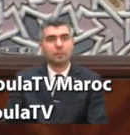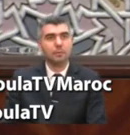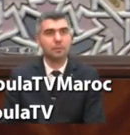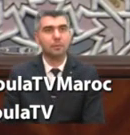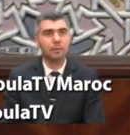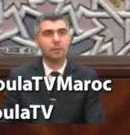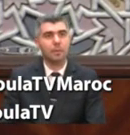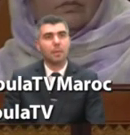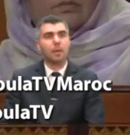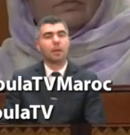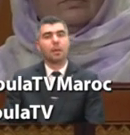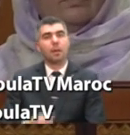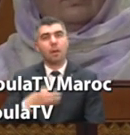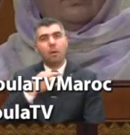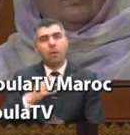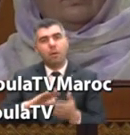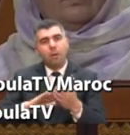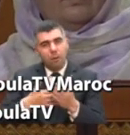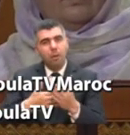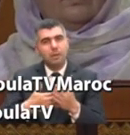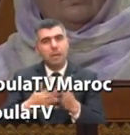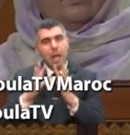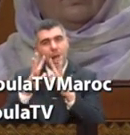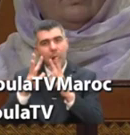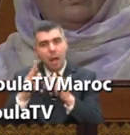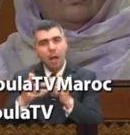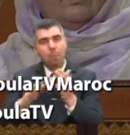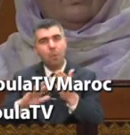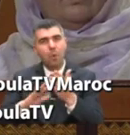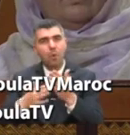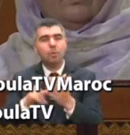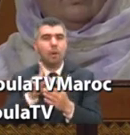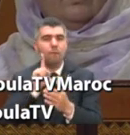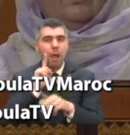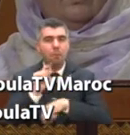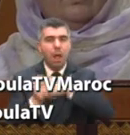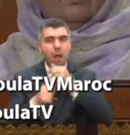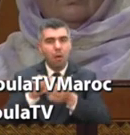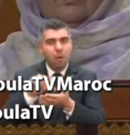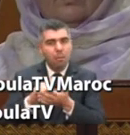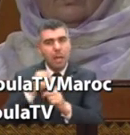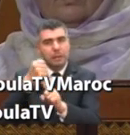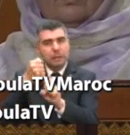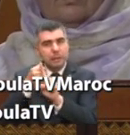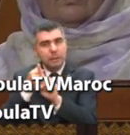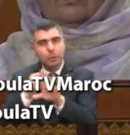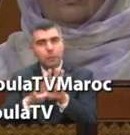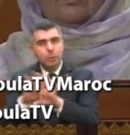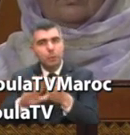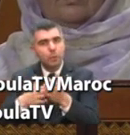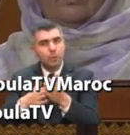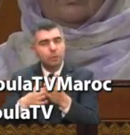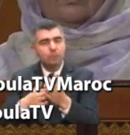سيد الوزير، بالرغم من المعطيات اللي ذكرتيها حول تحسن تمدرس الفتاة القروية وبالرغم من المجهودات المبذولة، إلا أن